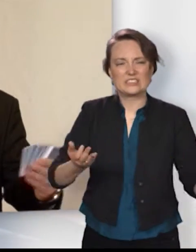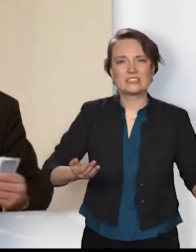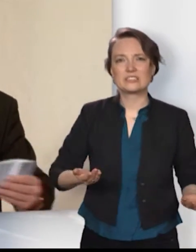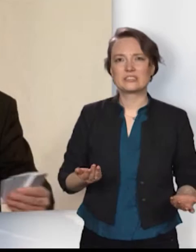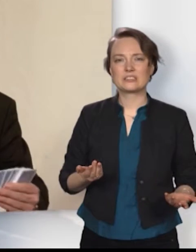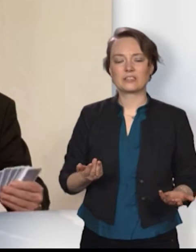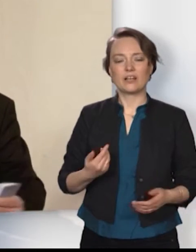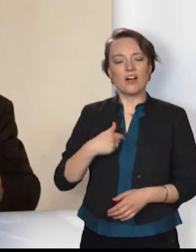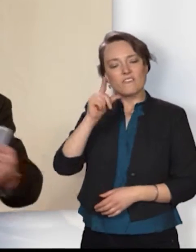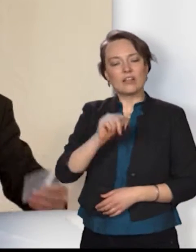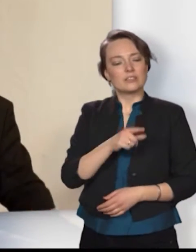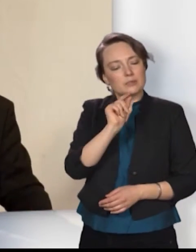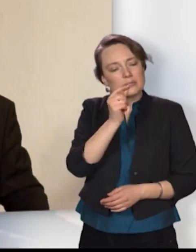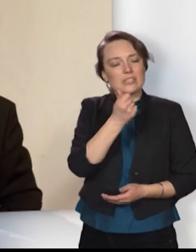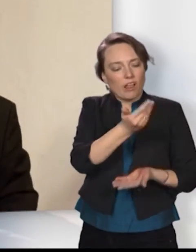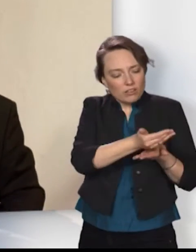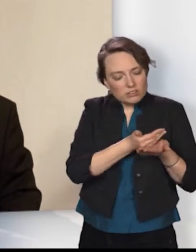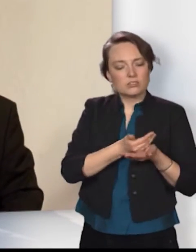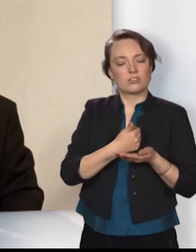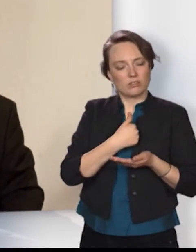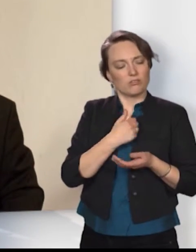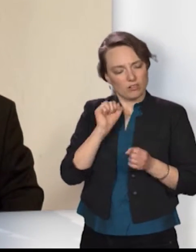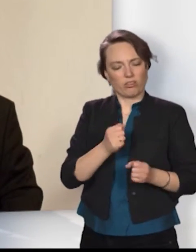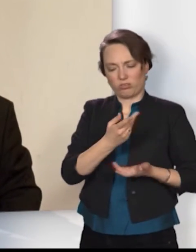leben könnten. Nichts, du bist nichts wert.